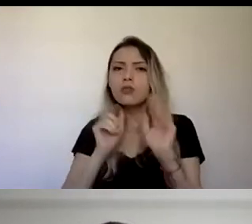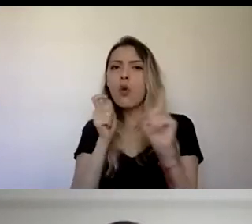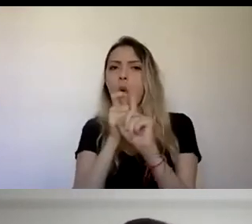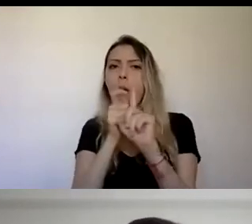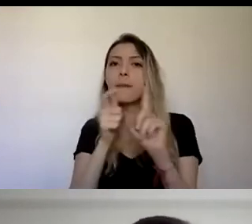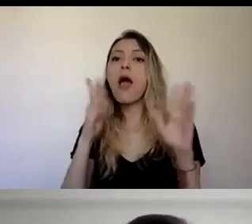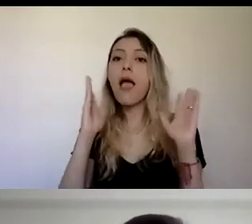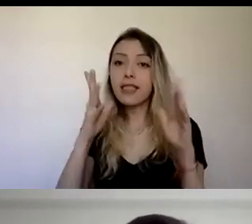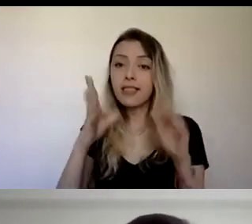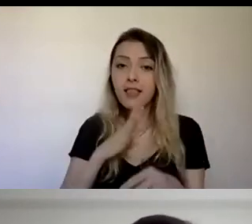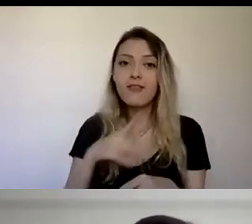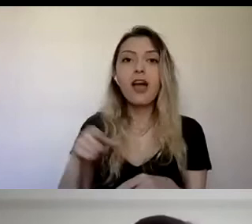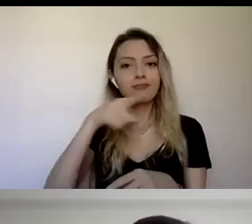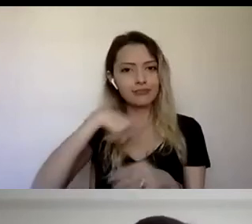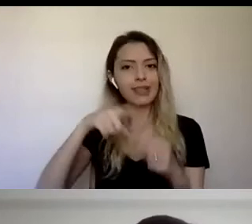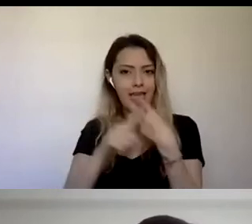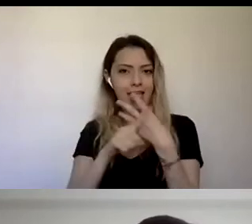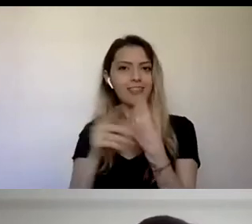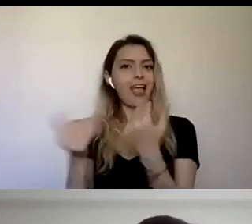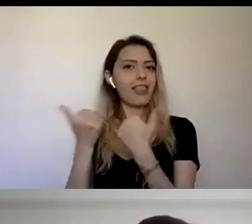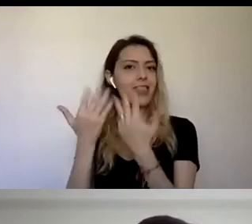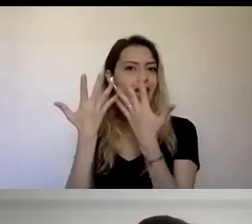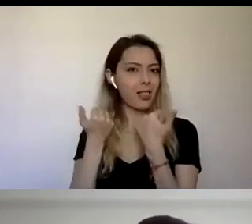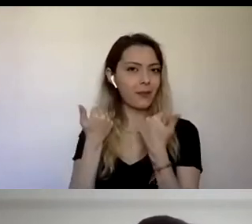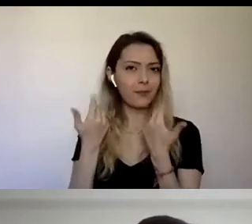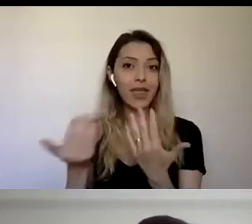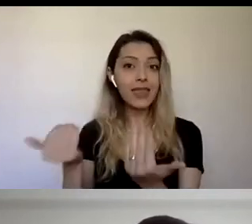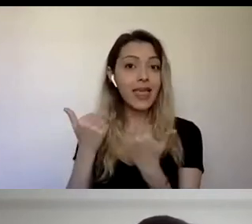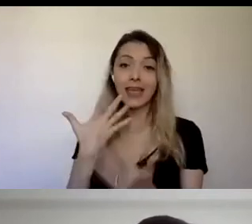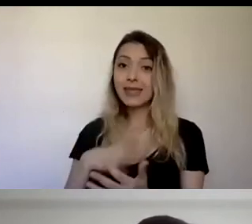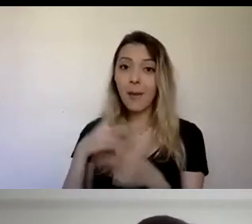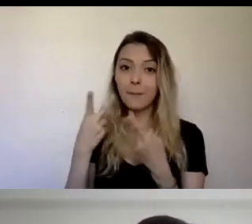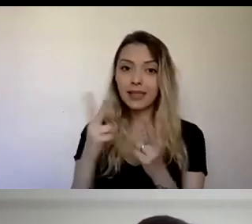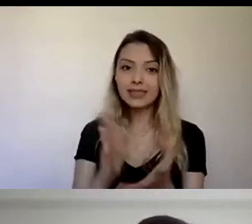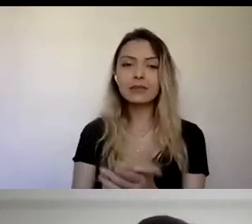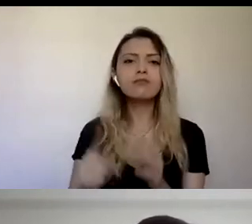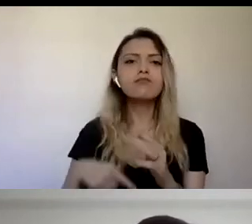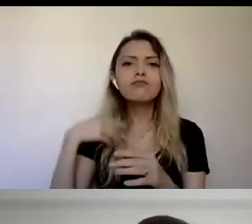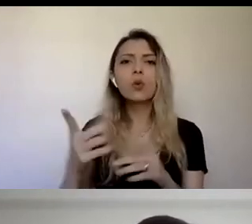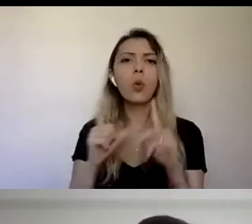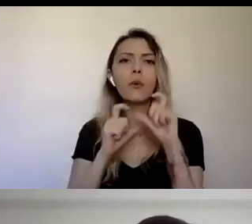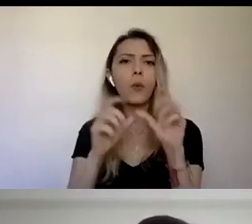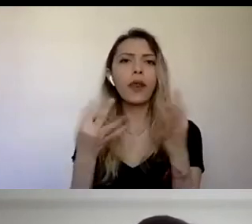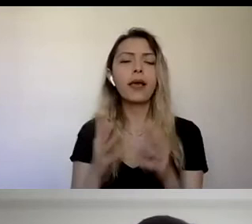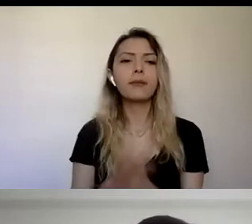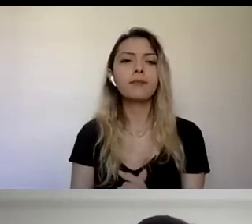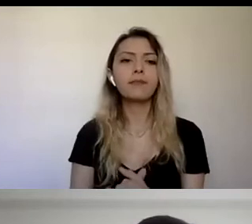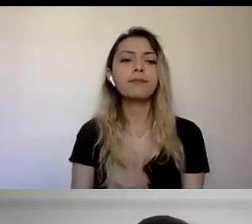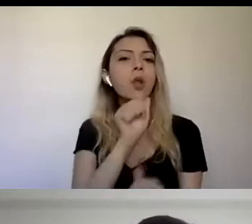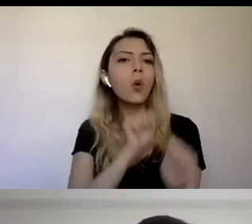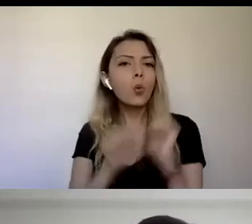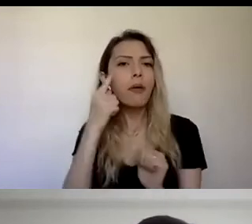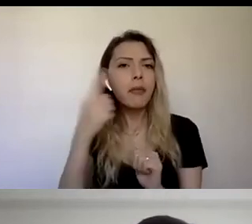etkinizden destek talep edebilirsiniz. Bir sonraki sorumuz da şu. Akademik araştırmalar da dahil olmak